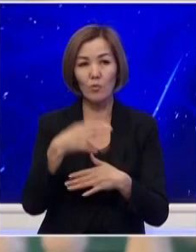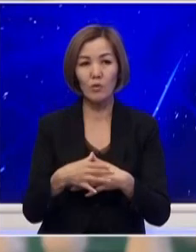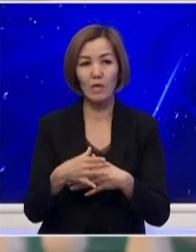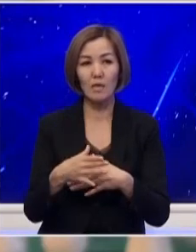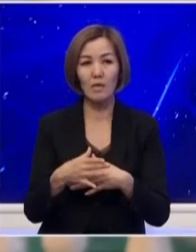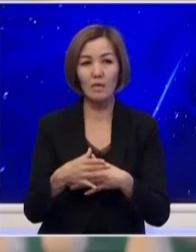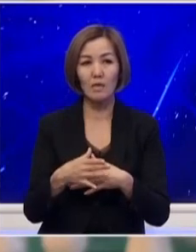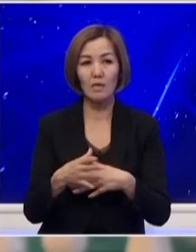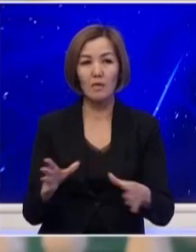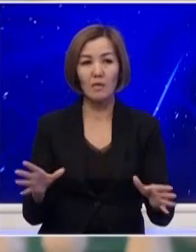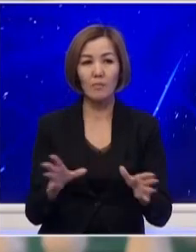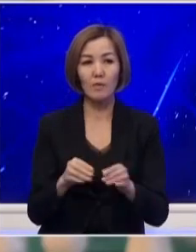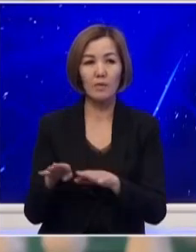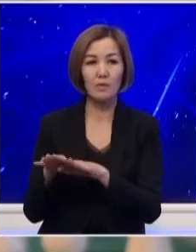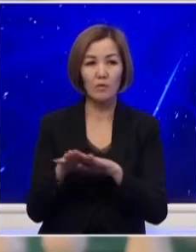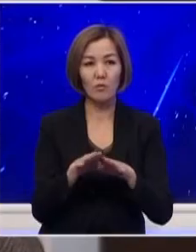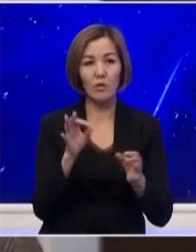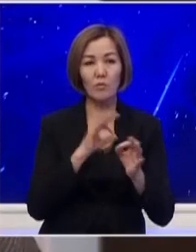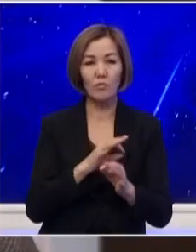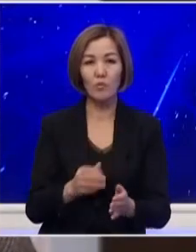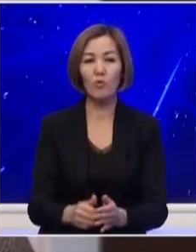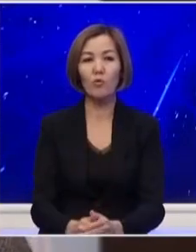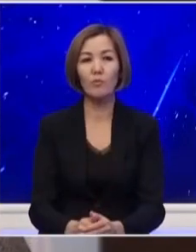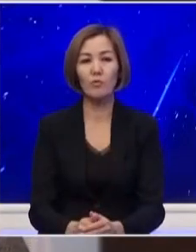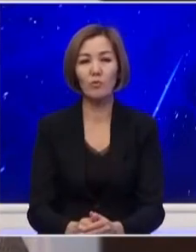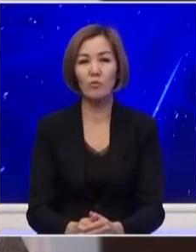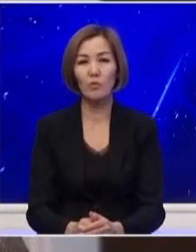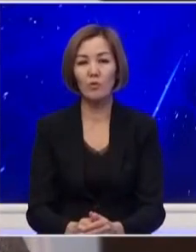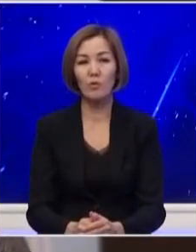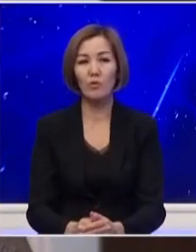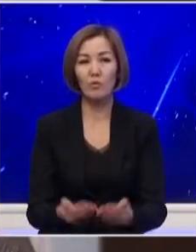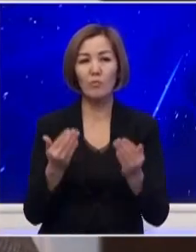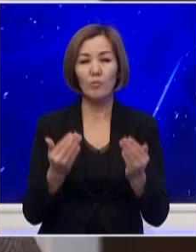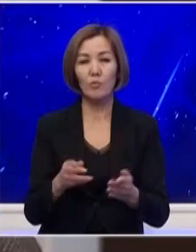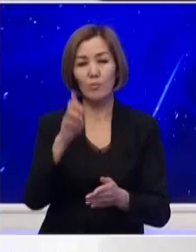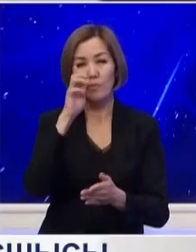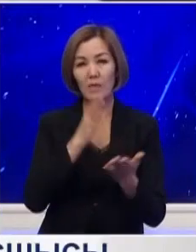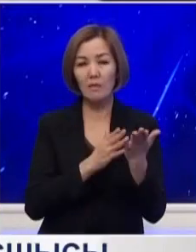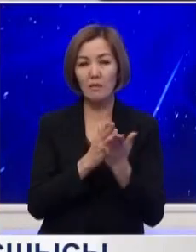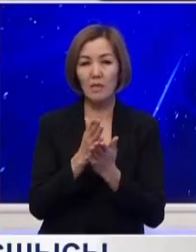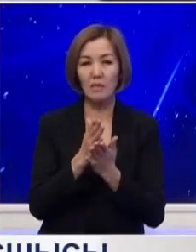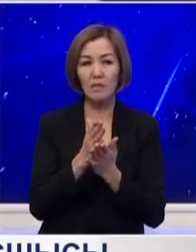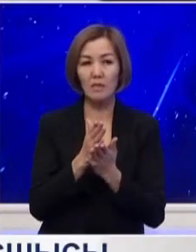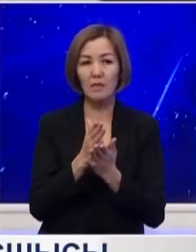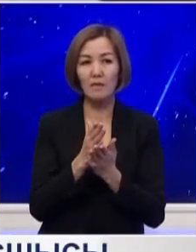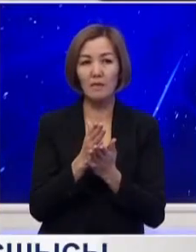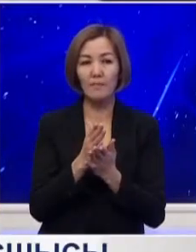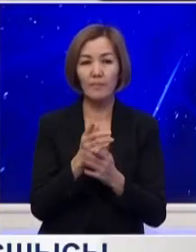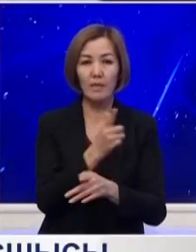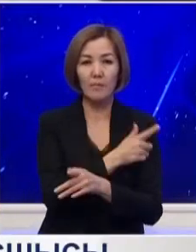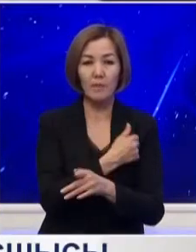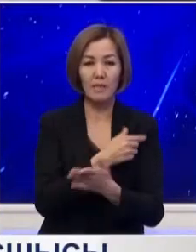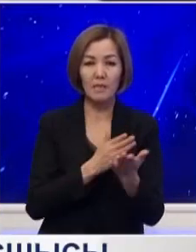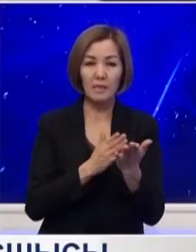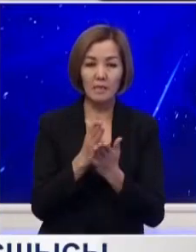аппаратта бірізді қолданылуы. Осы мемлекеттің саясатында, оның ішінде медицина